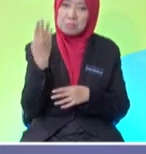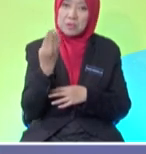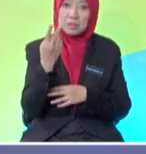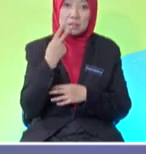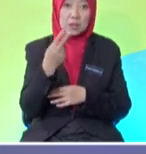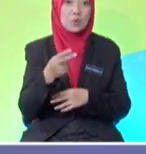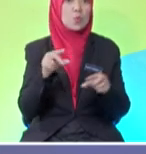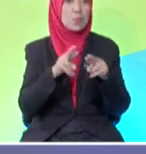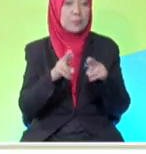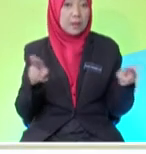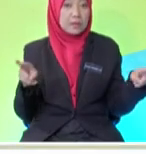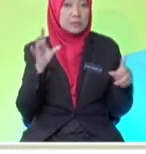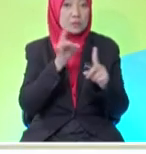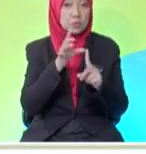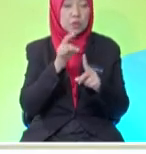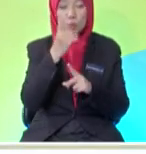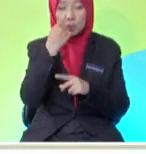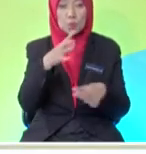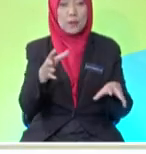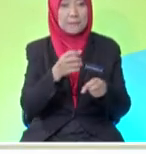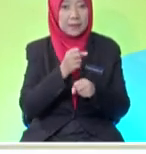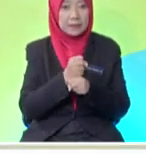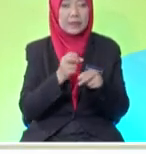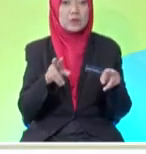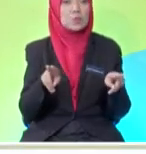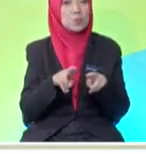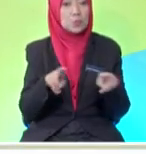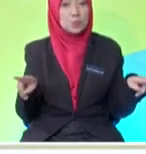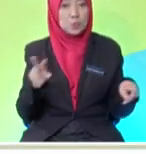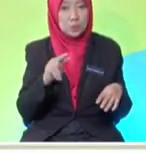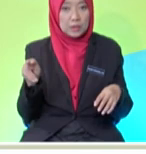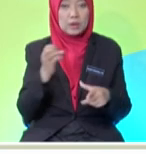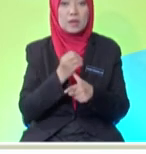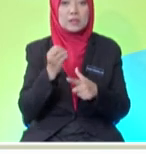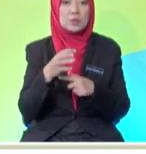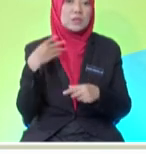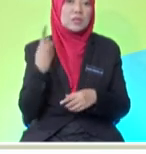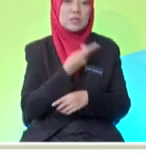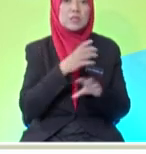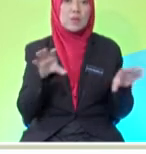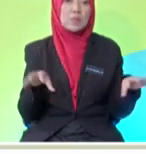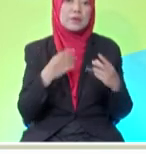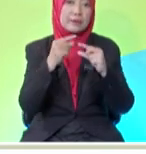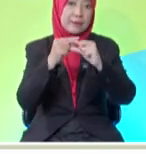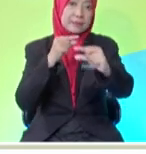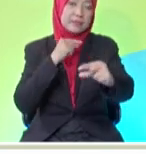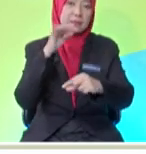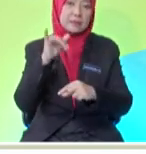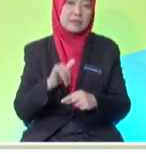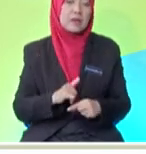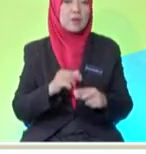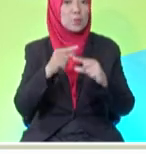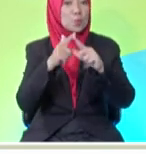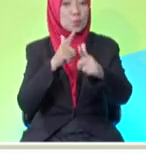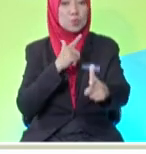kita gunakan untuk mendapatkan ukuran ataupun kita membuat garis San yang lurus Oke terdapat